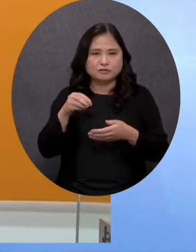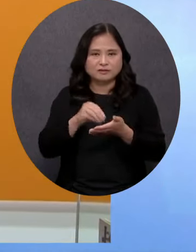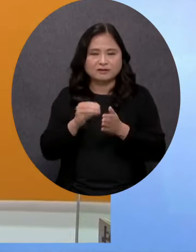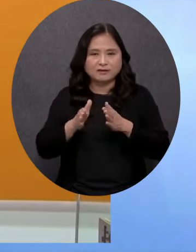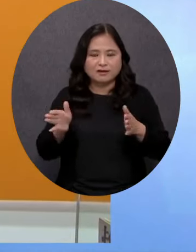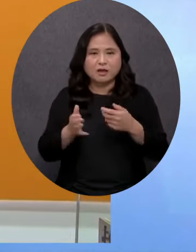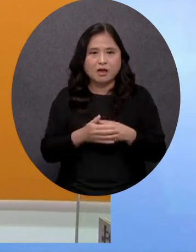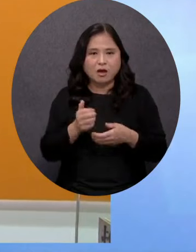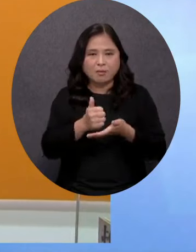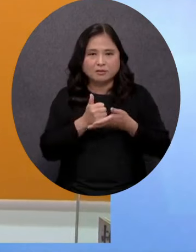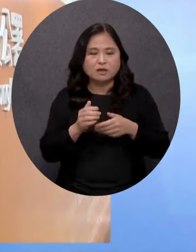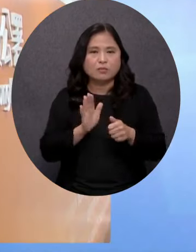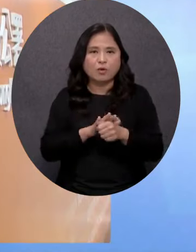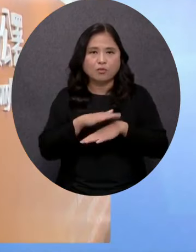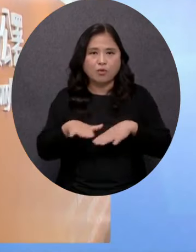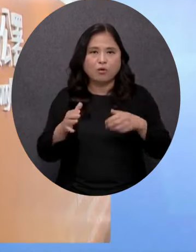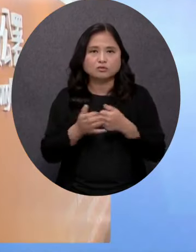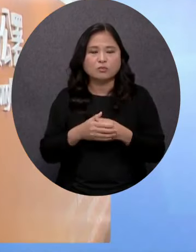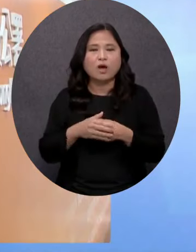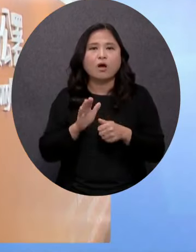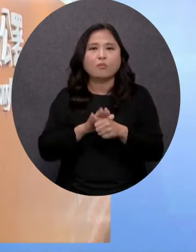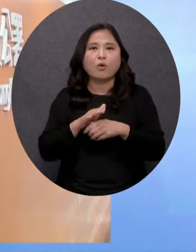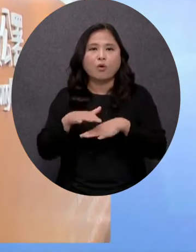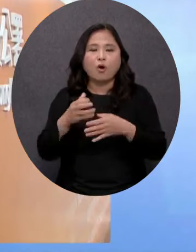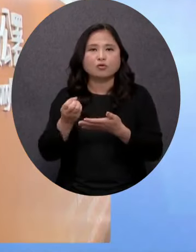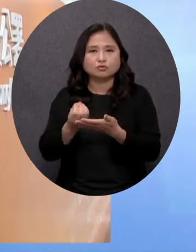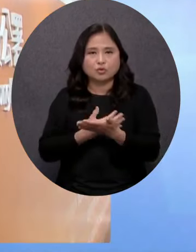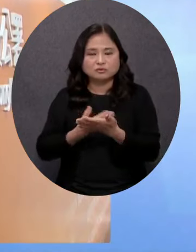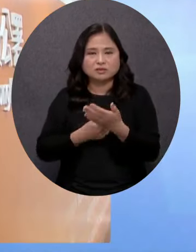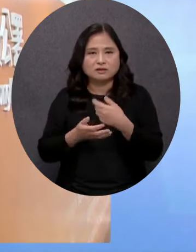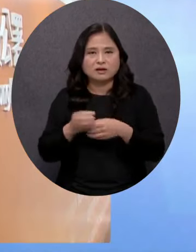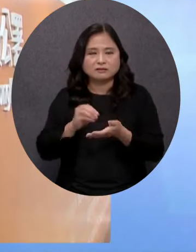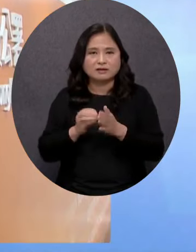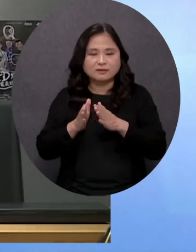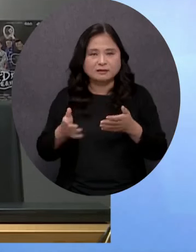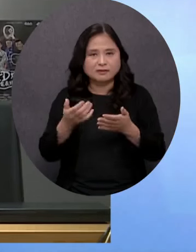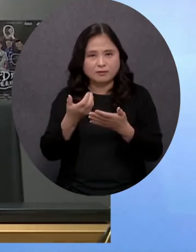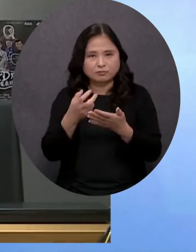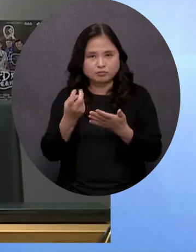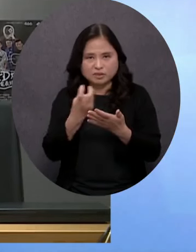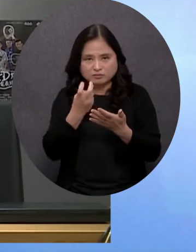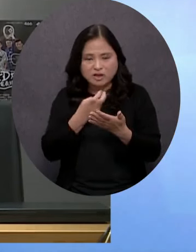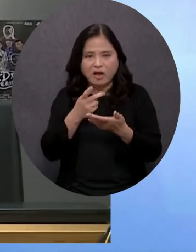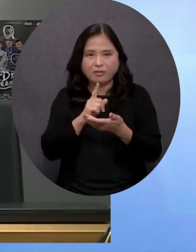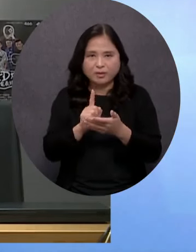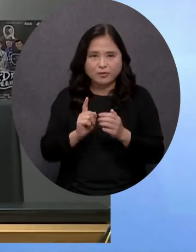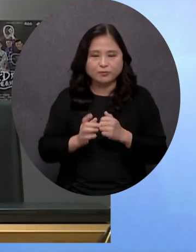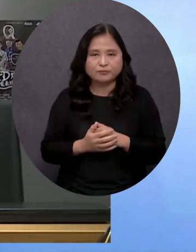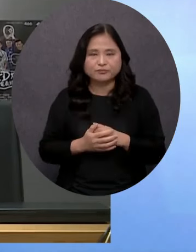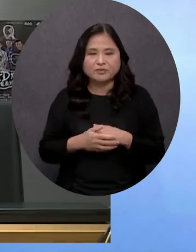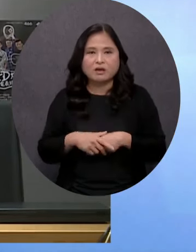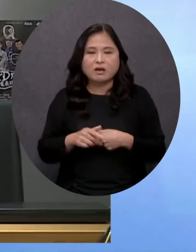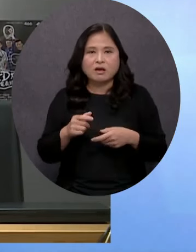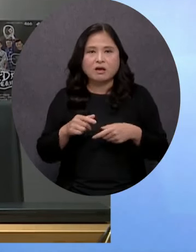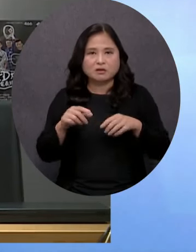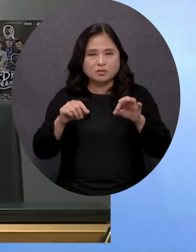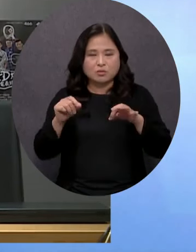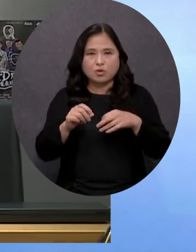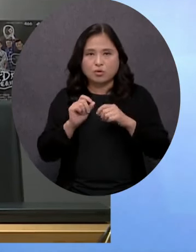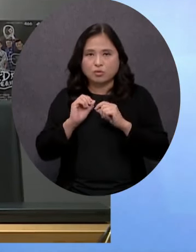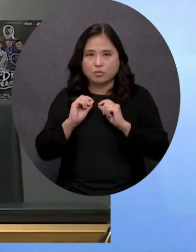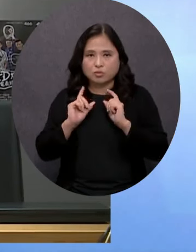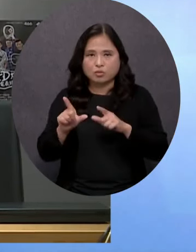讯科技系统的保安措施，并定期检视相关系统等。消委会回应说，对于公署指出的不足